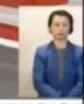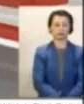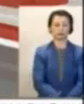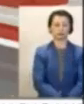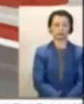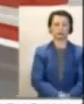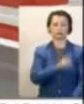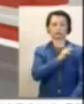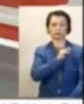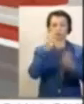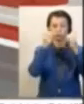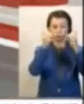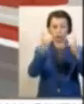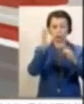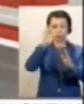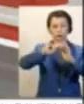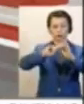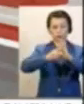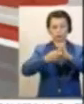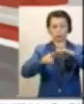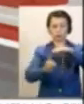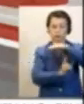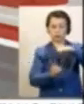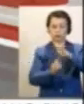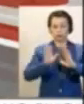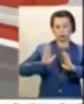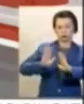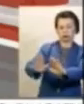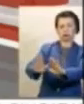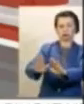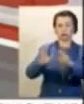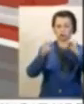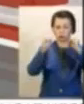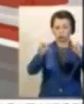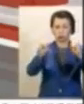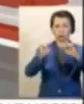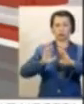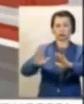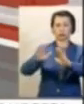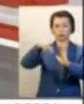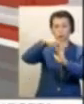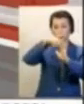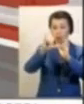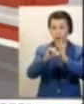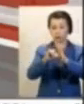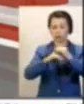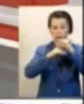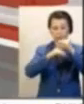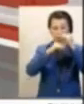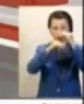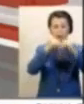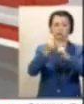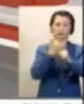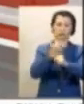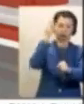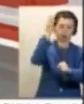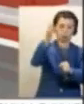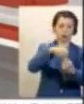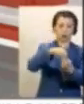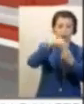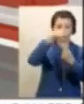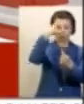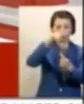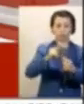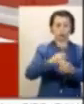Kementerian Pendidikan akan mula melaksanakan dasar sifar penolakan atau Zero Reject Policy secara berperingkat pada tahun hadapan khas untuk